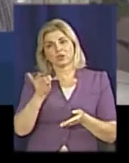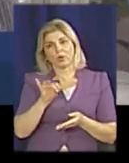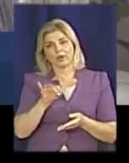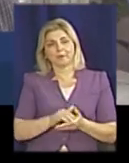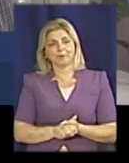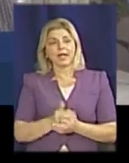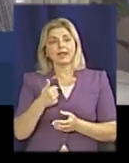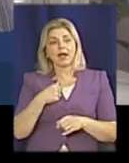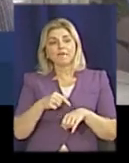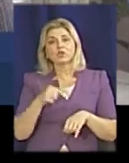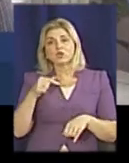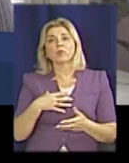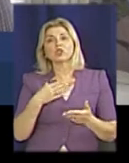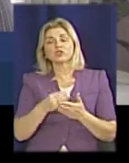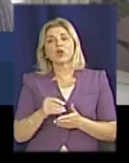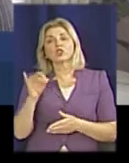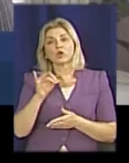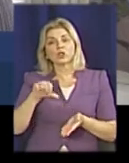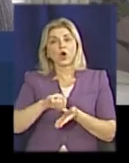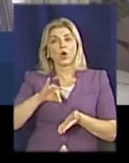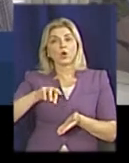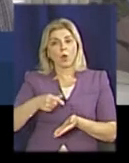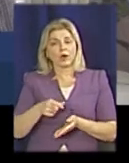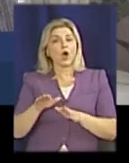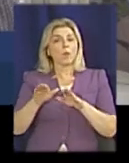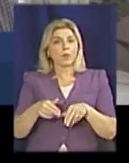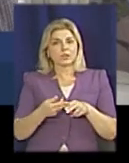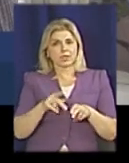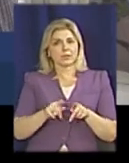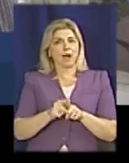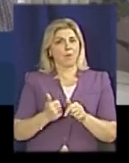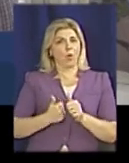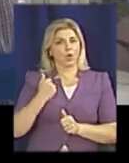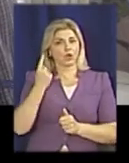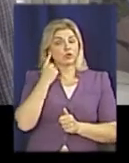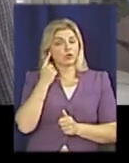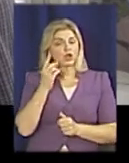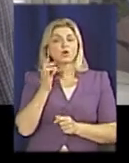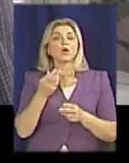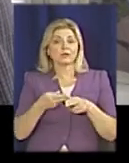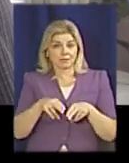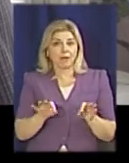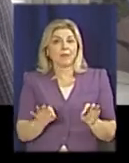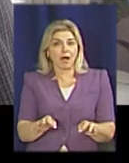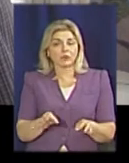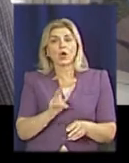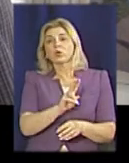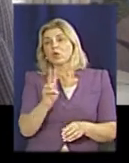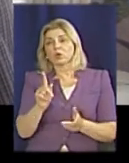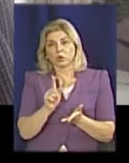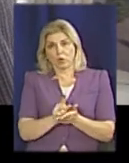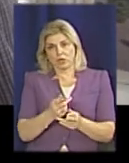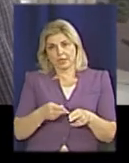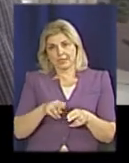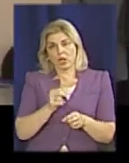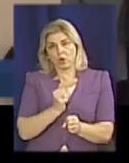якраз свою історичну роль, хай це звучить якось пафосно, але це правда. Тобто хтось повинен це робити, якщо